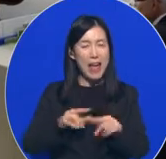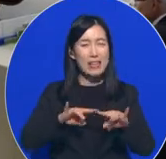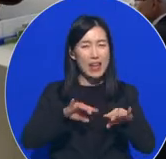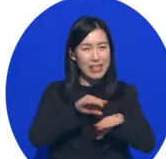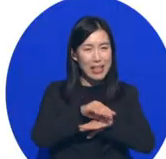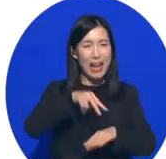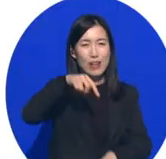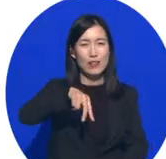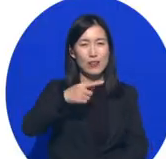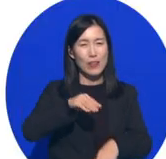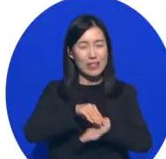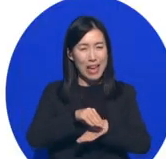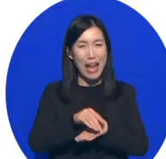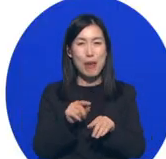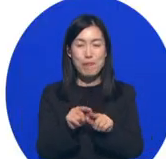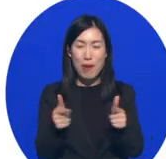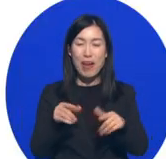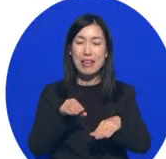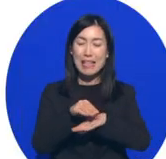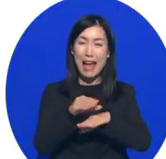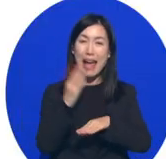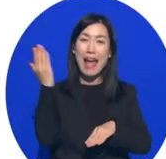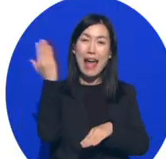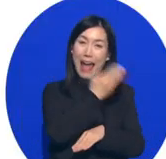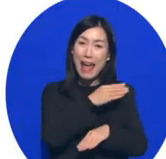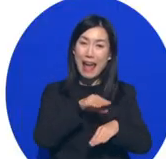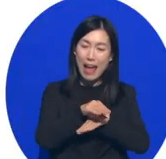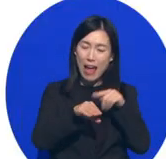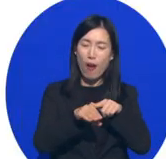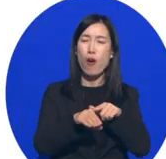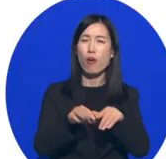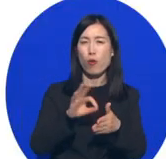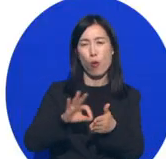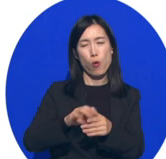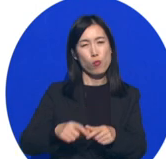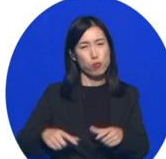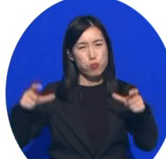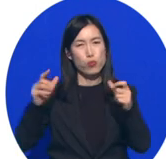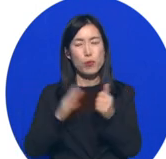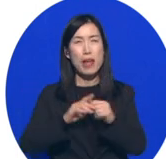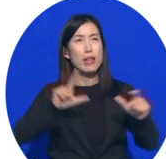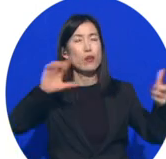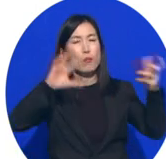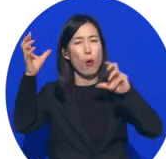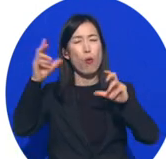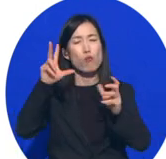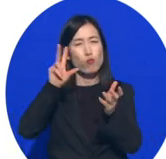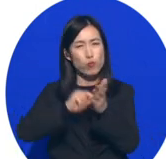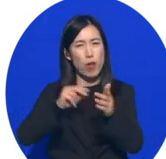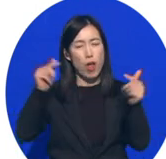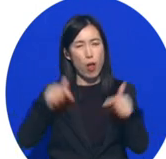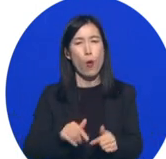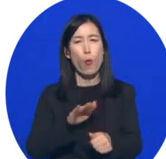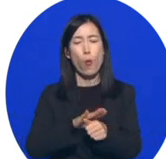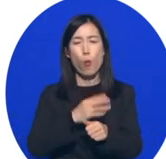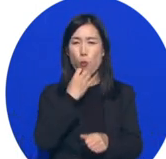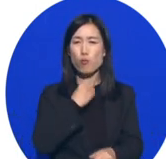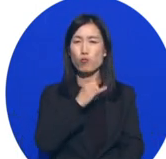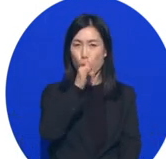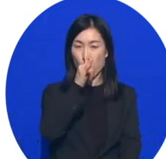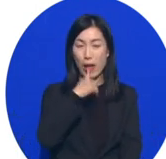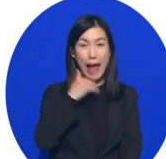역설했습니다 윤 대통령은 친환경 이동수단은 기후 변화 대응의 가장 기여도가 높은 법이라며 우리나라가